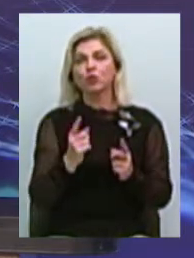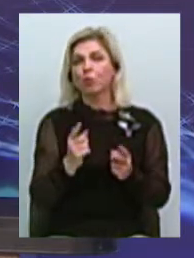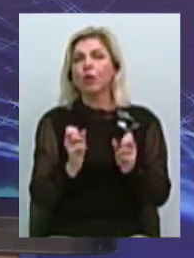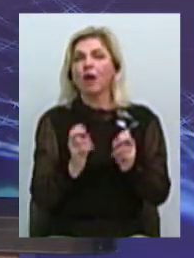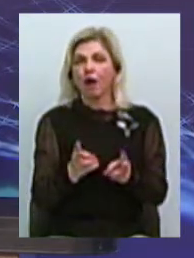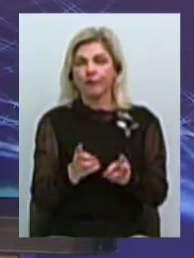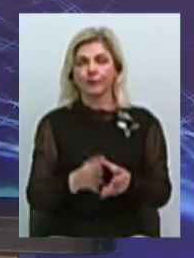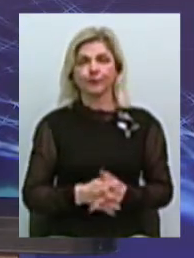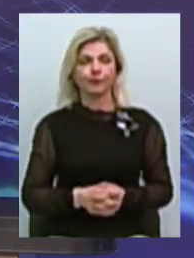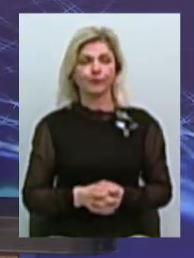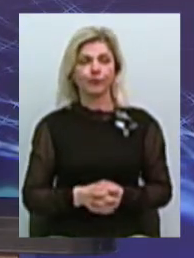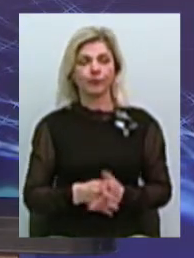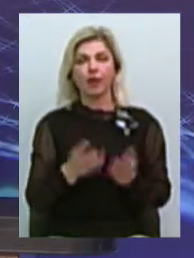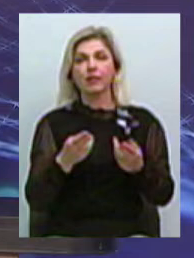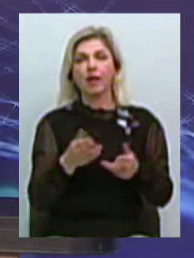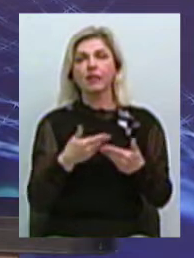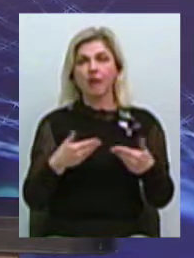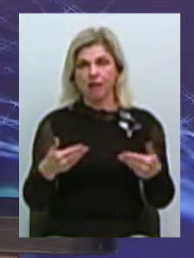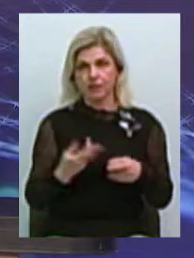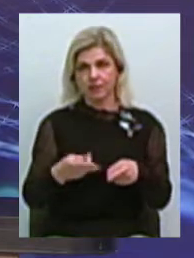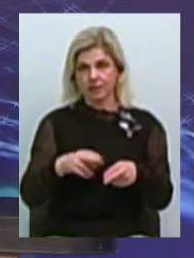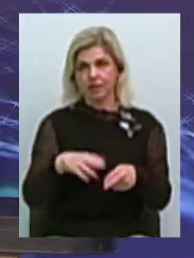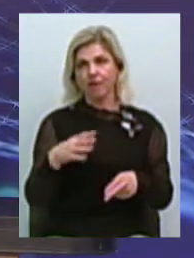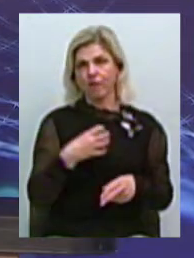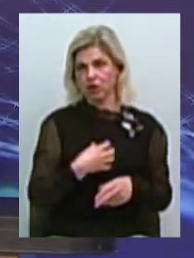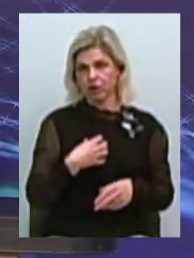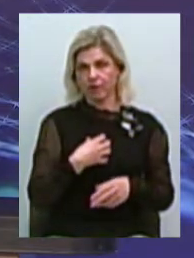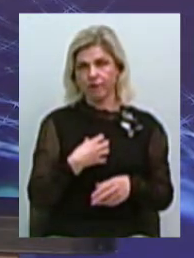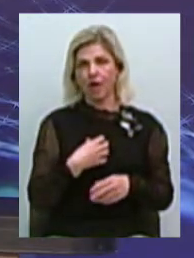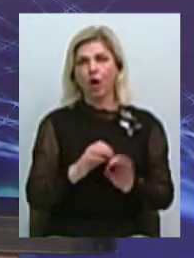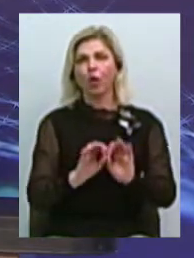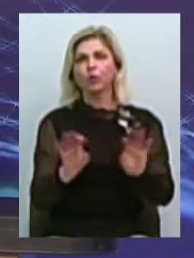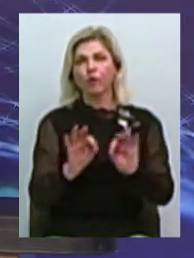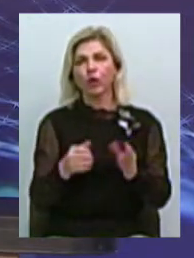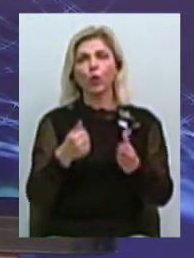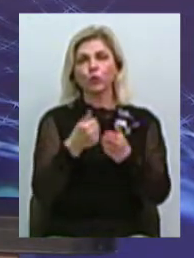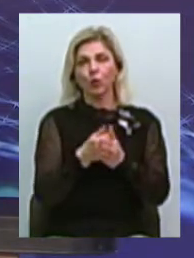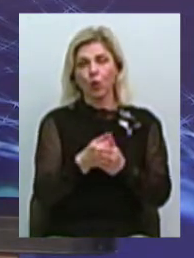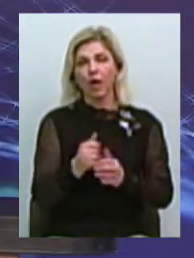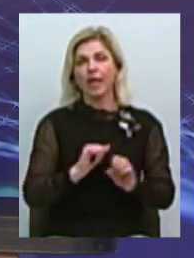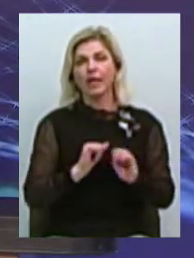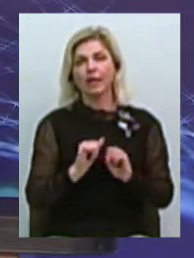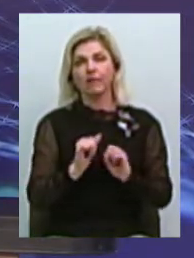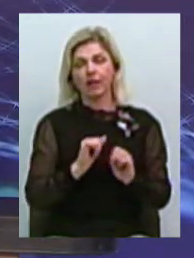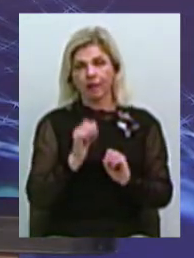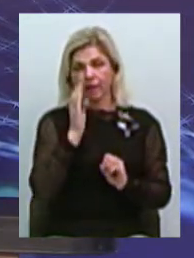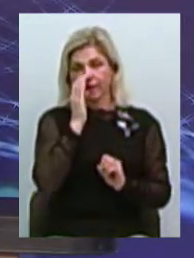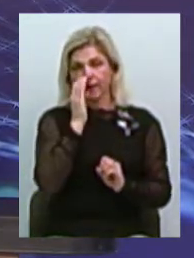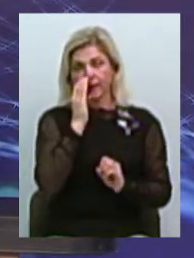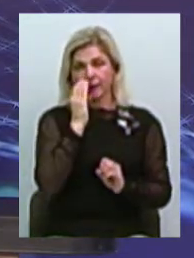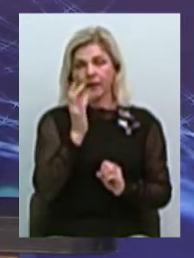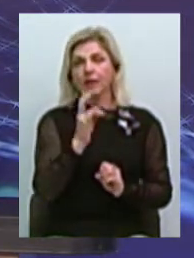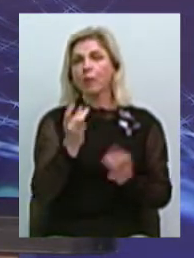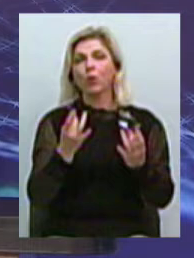нам для нас це було важливо – донести до керівників закладів загальної середньої освіти не